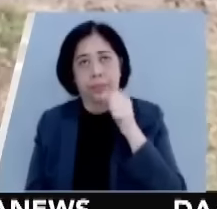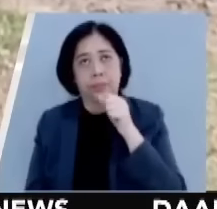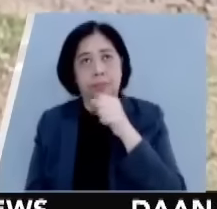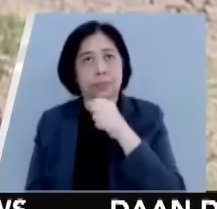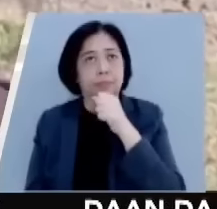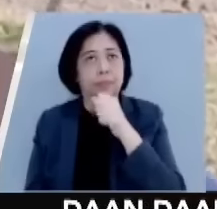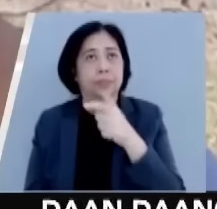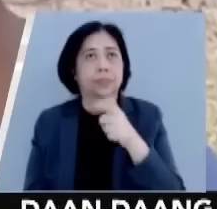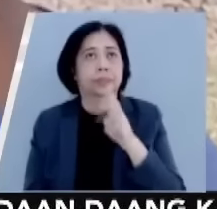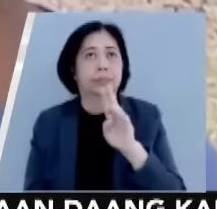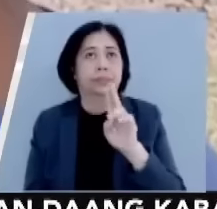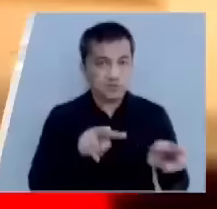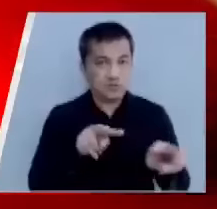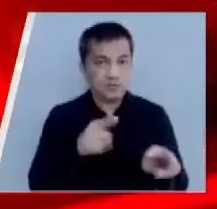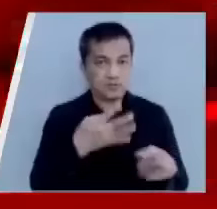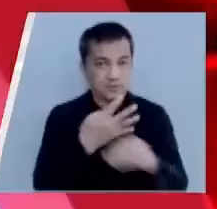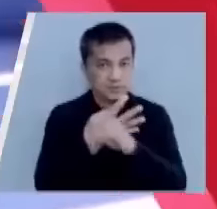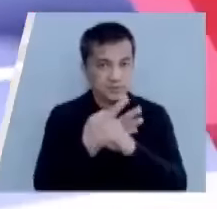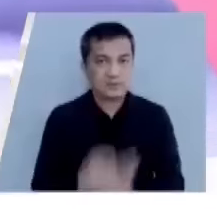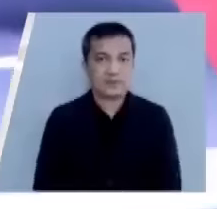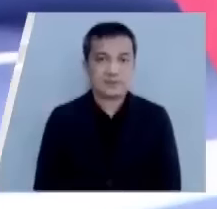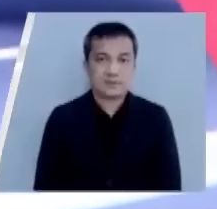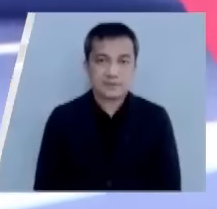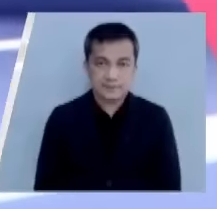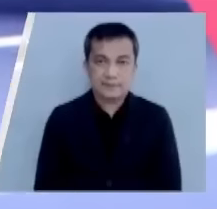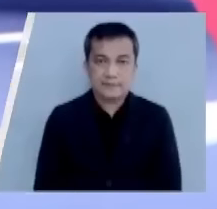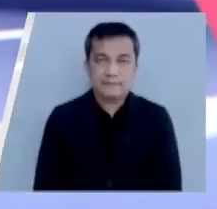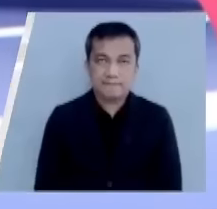Nakatutok, 24 Oras.